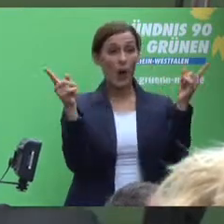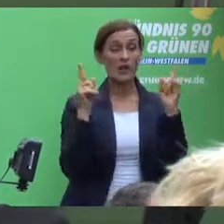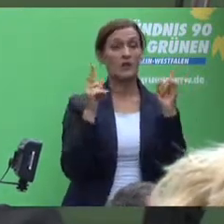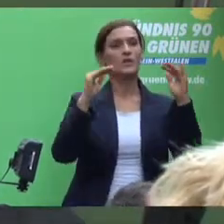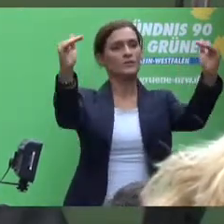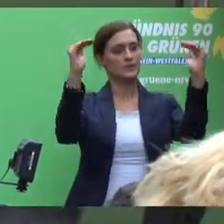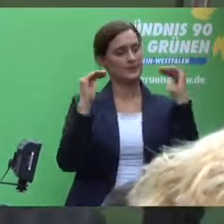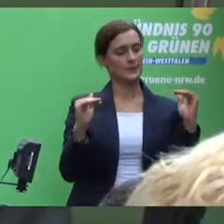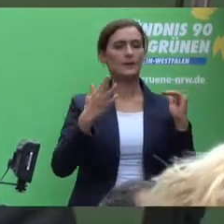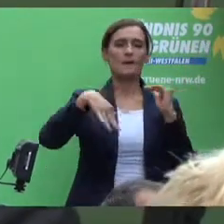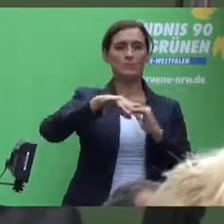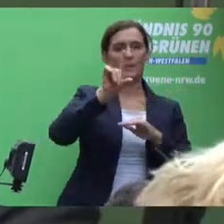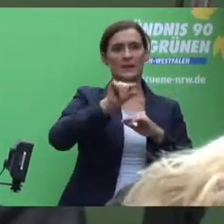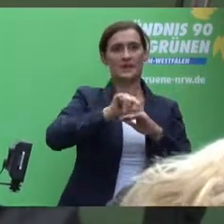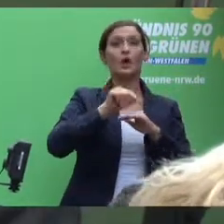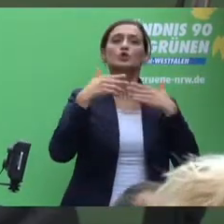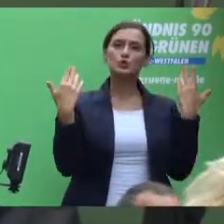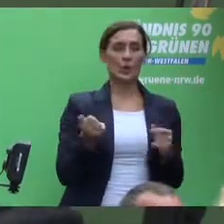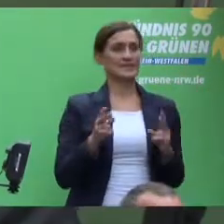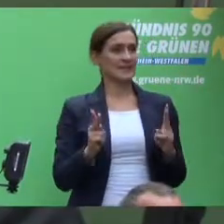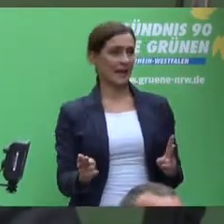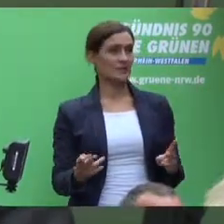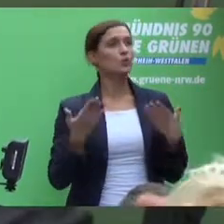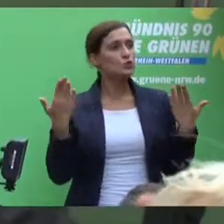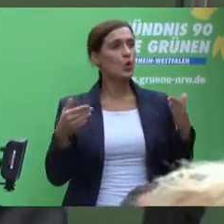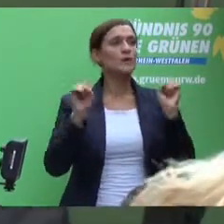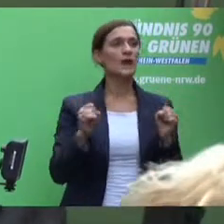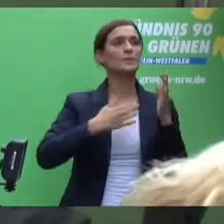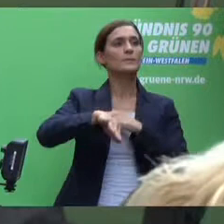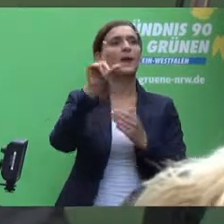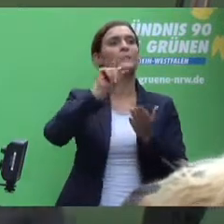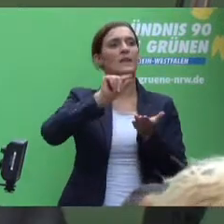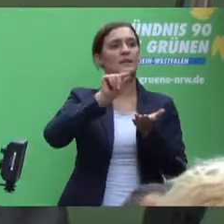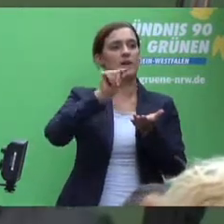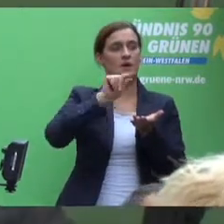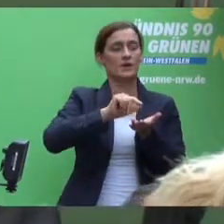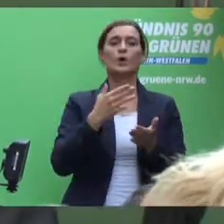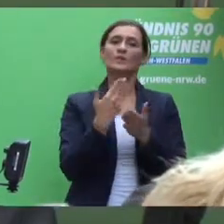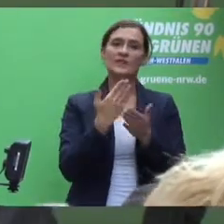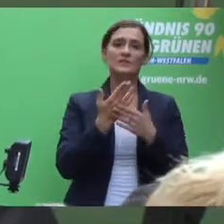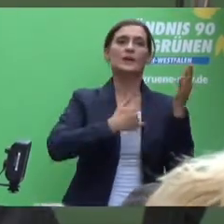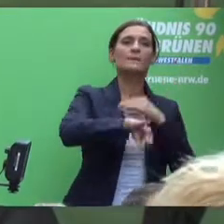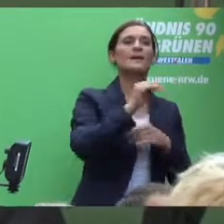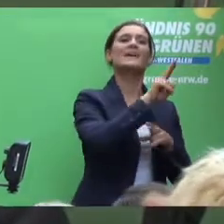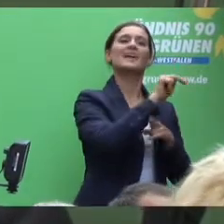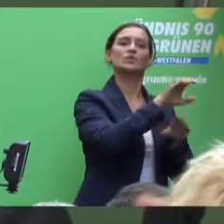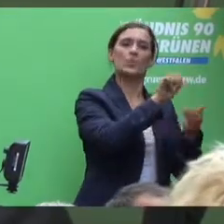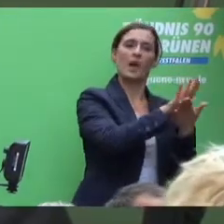werden. So geht gerecht, aber so geht auch preiswerter und so geht mehr netto vom Brutto.